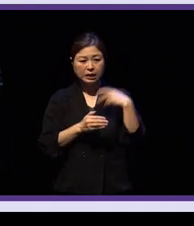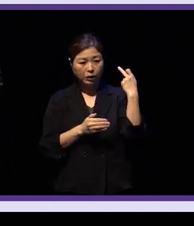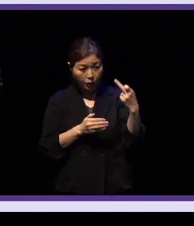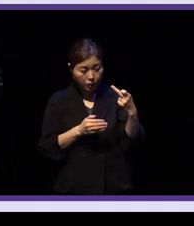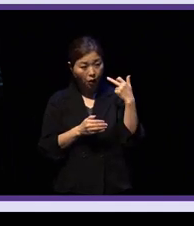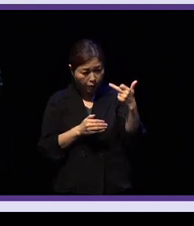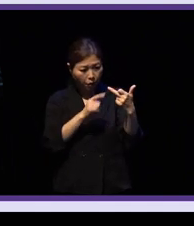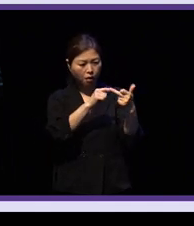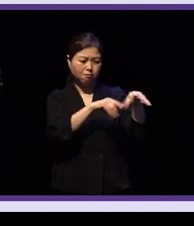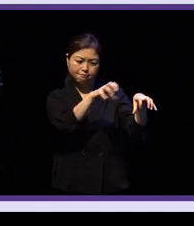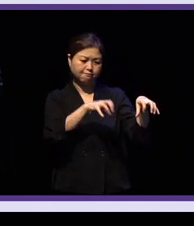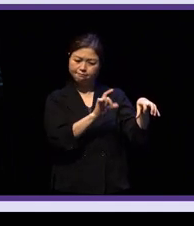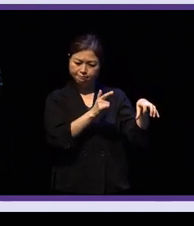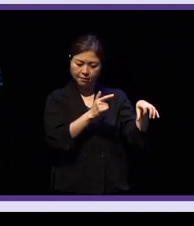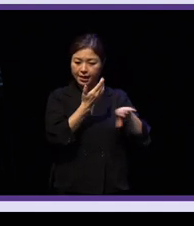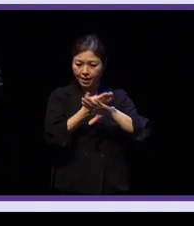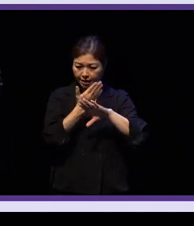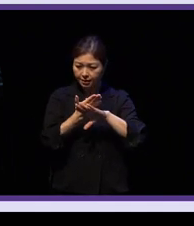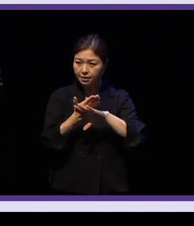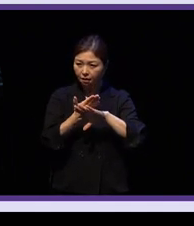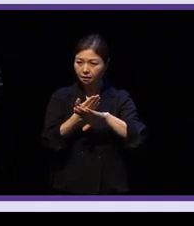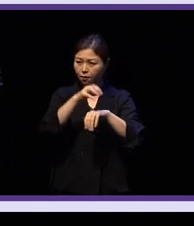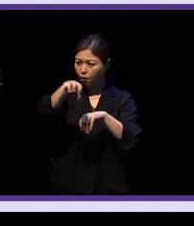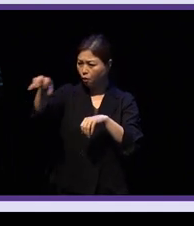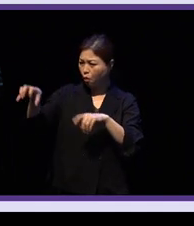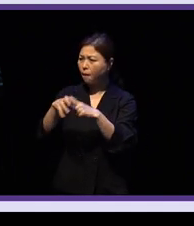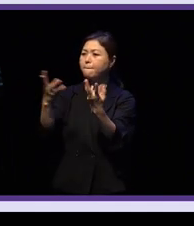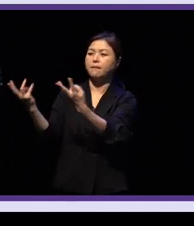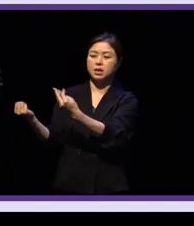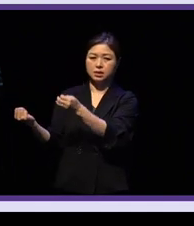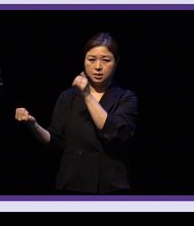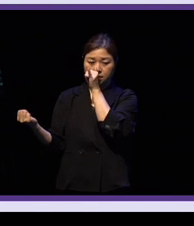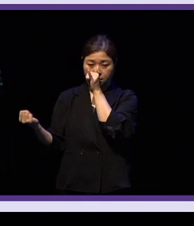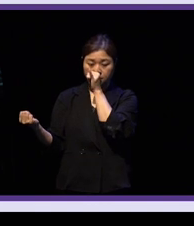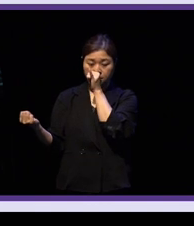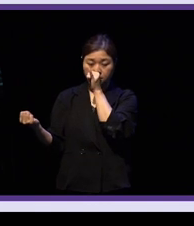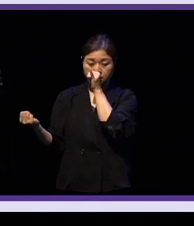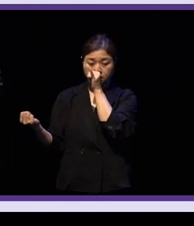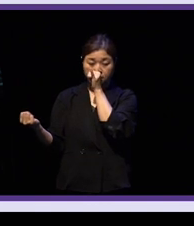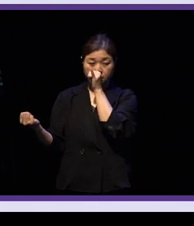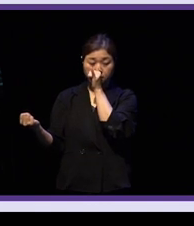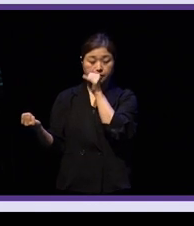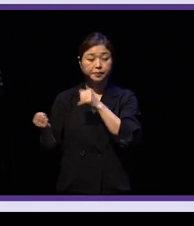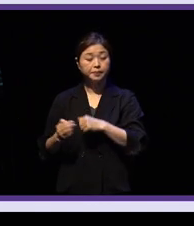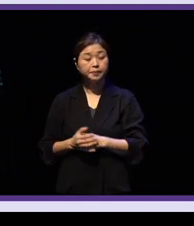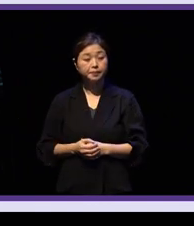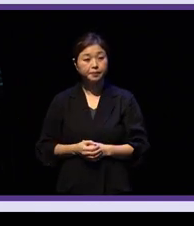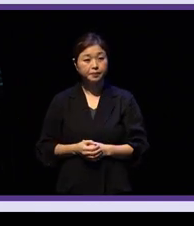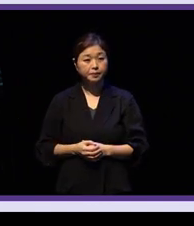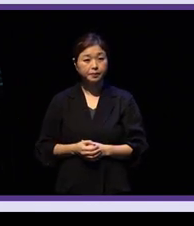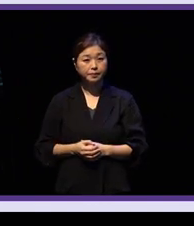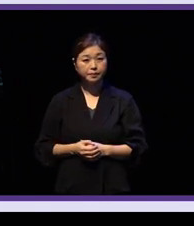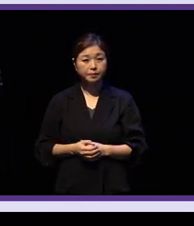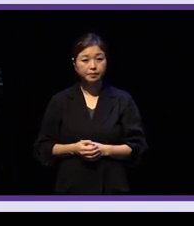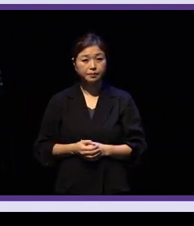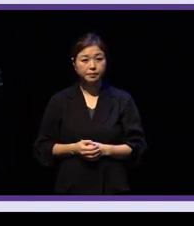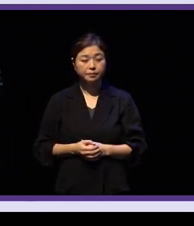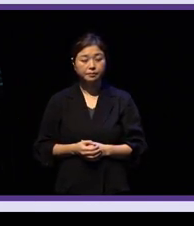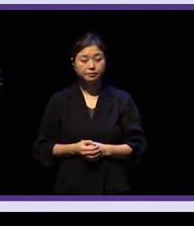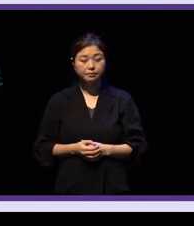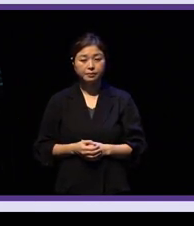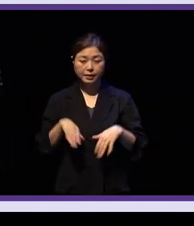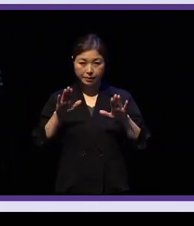못한 다른 얼마든지 기타 세부 유형들이 많이 있을 수가 있겠다는 그런 어떤 여러 가지 명제하에